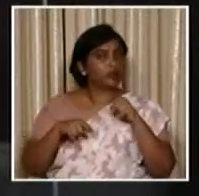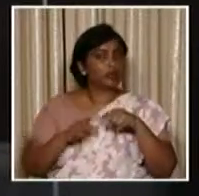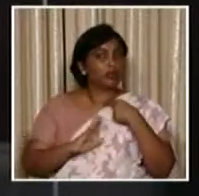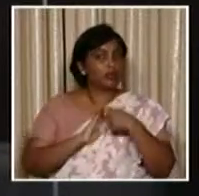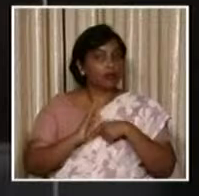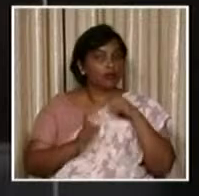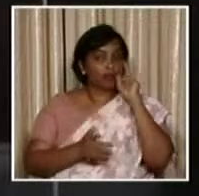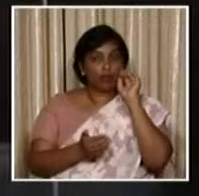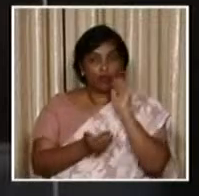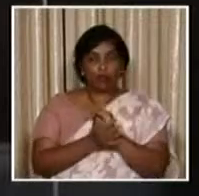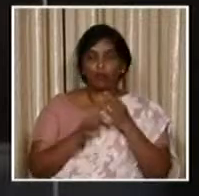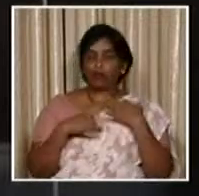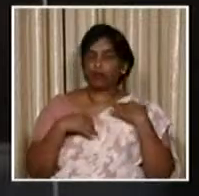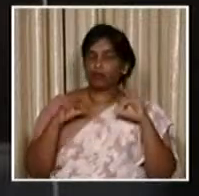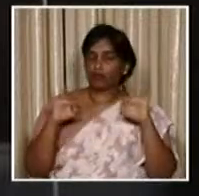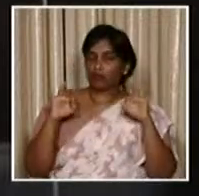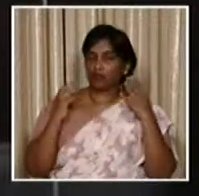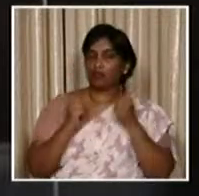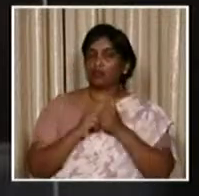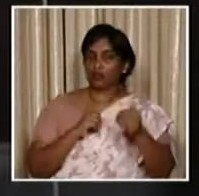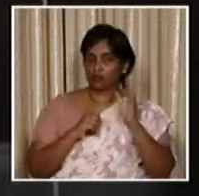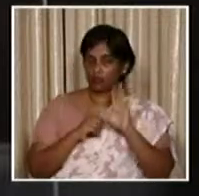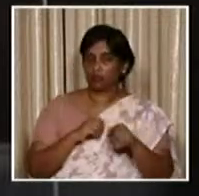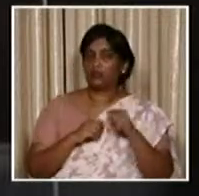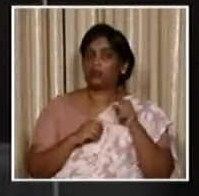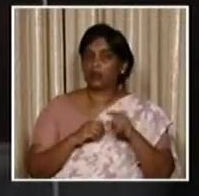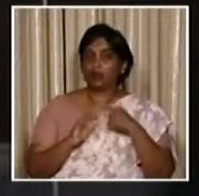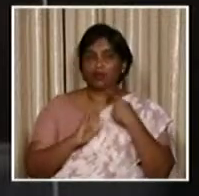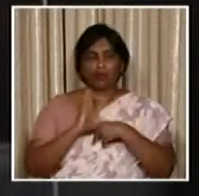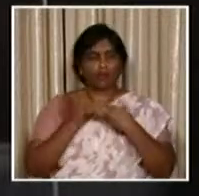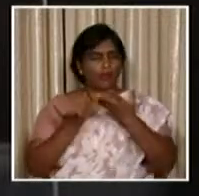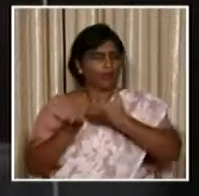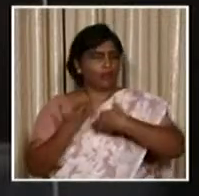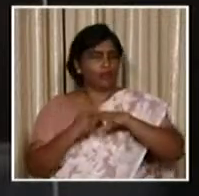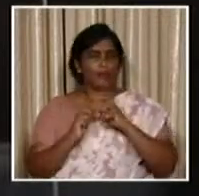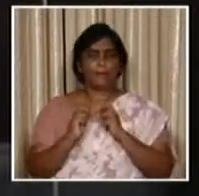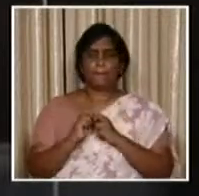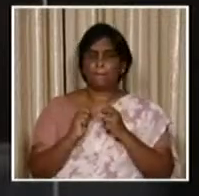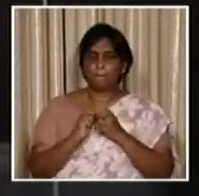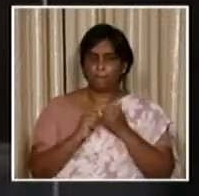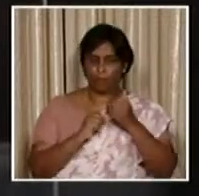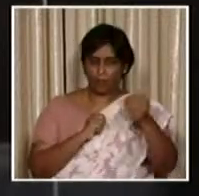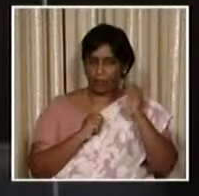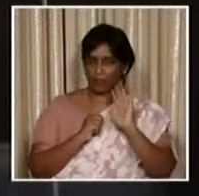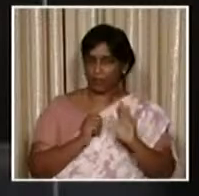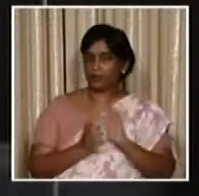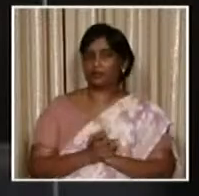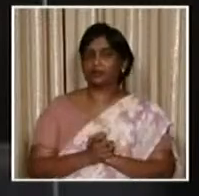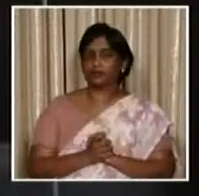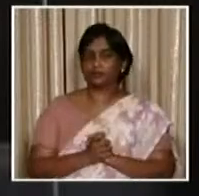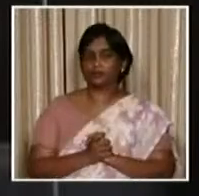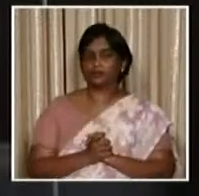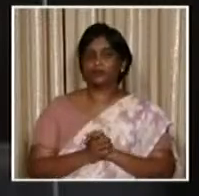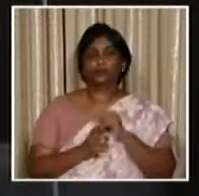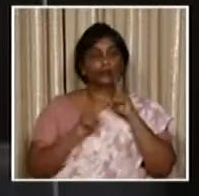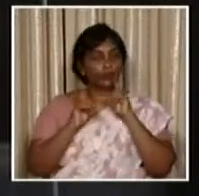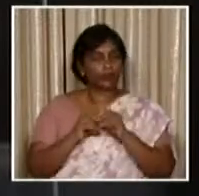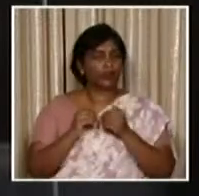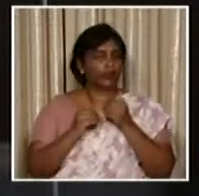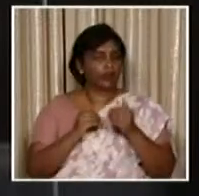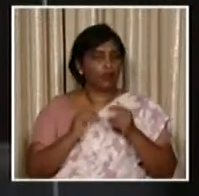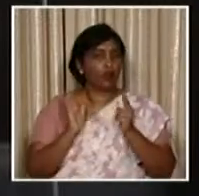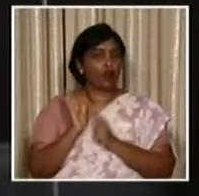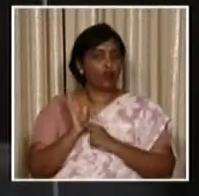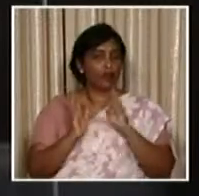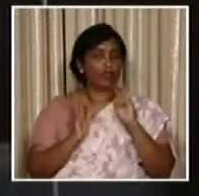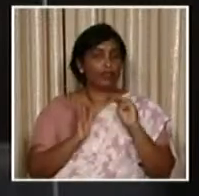rate arakshawa durwala kirimata piwara aragena thiyena. Rata arbudakari tattweka tallu karana piwara aragena thiyena. Ehema yanakota tamai